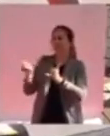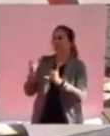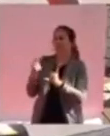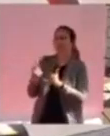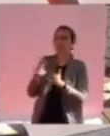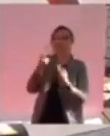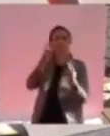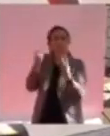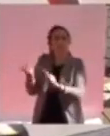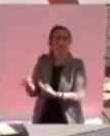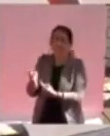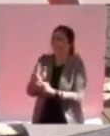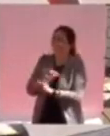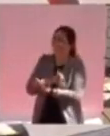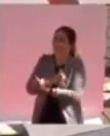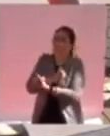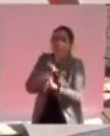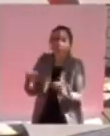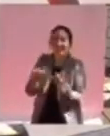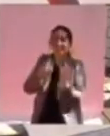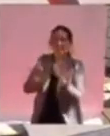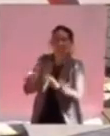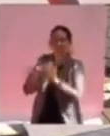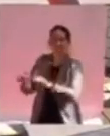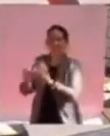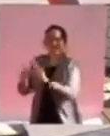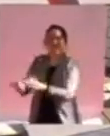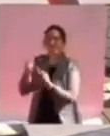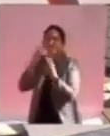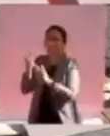per difenderli da questa epidemia